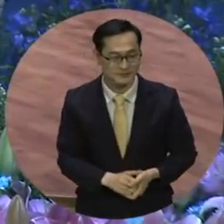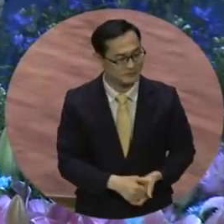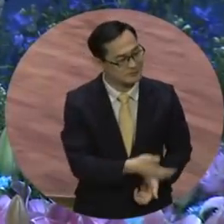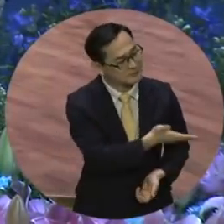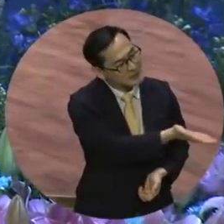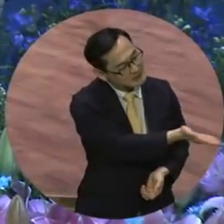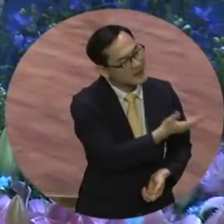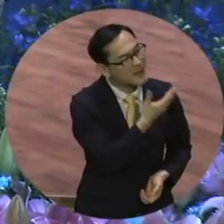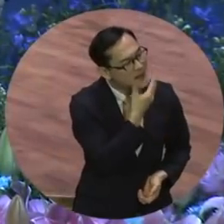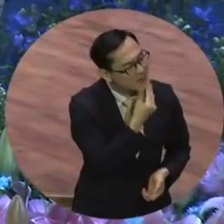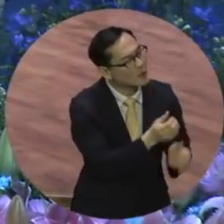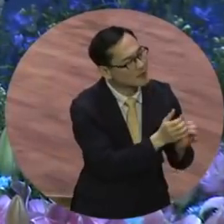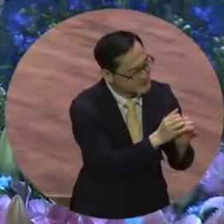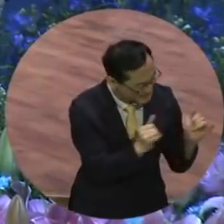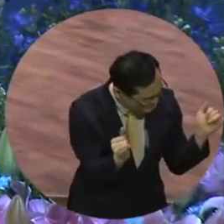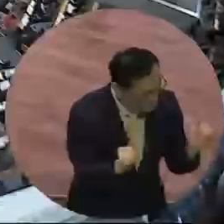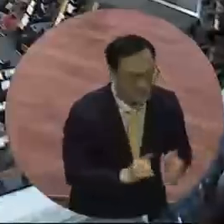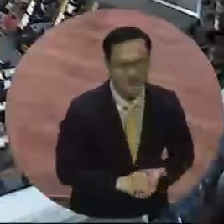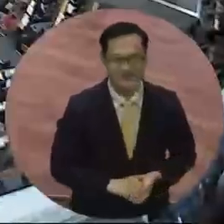당신은 행복한 사람입니다.